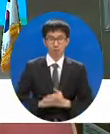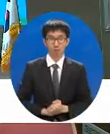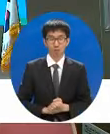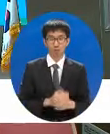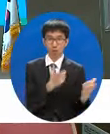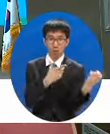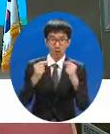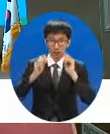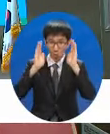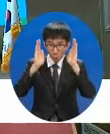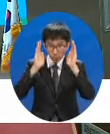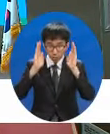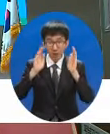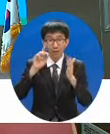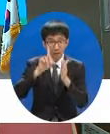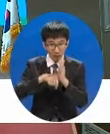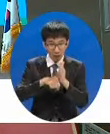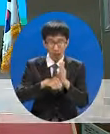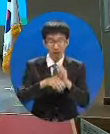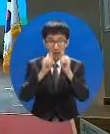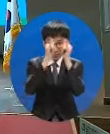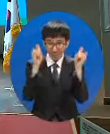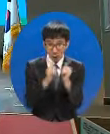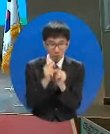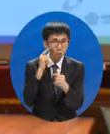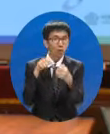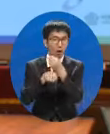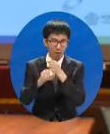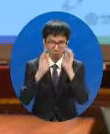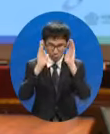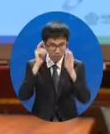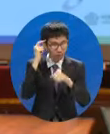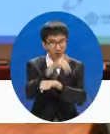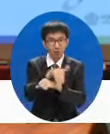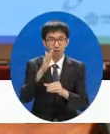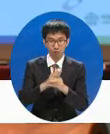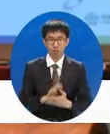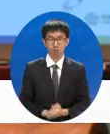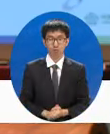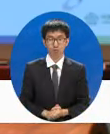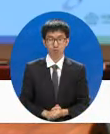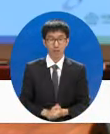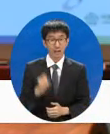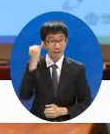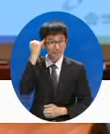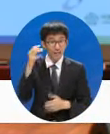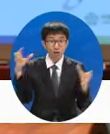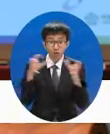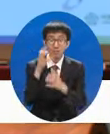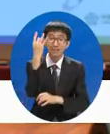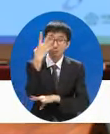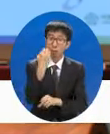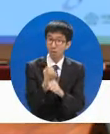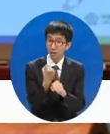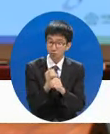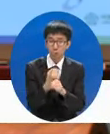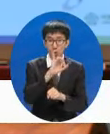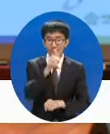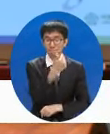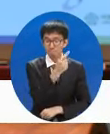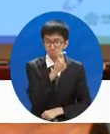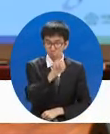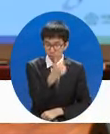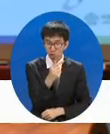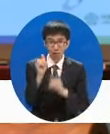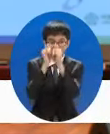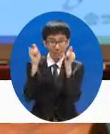고등학생이 통합사회와 과학을 배우게 됩니다. 장이융합의 기본이 되는 어떤 인문사회과학 기술의 어떤